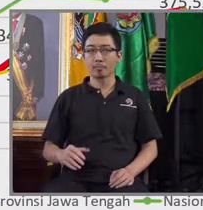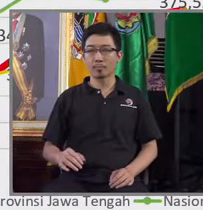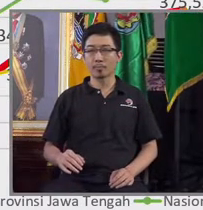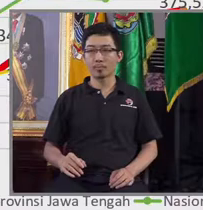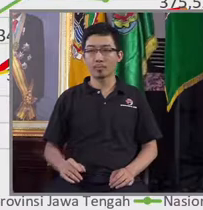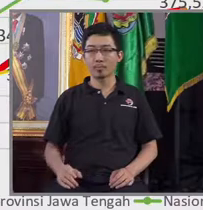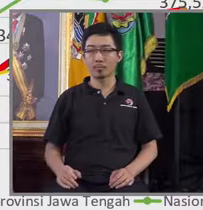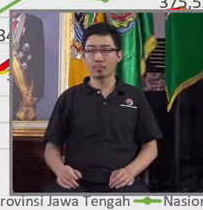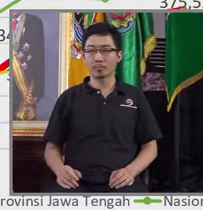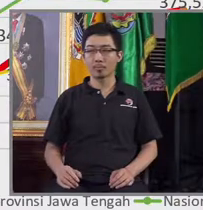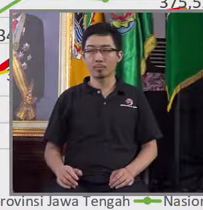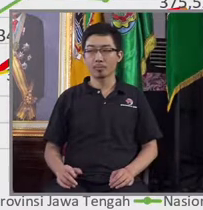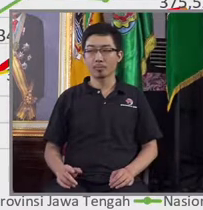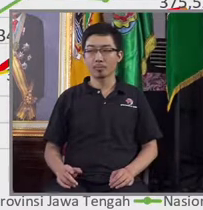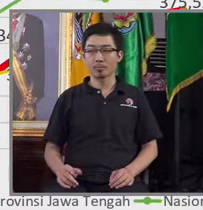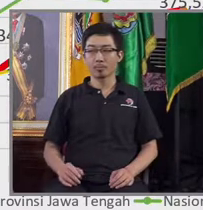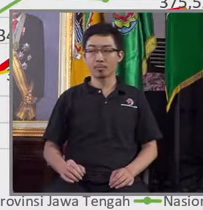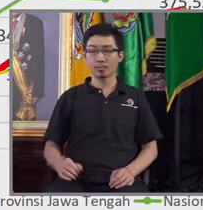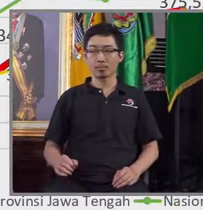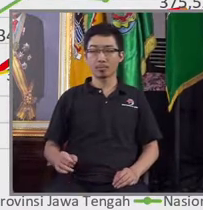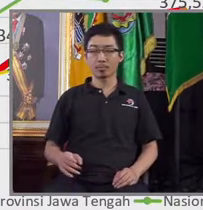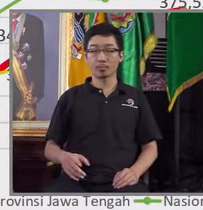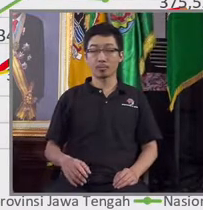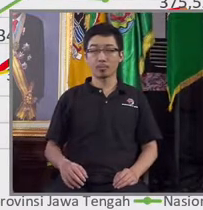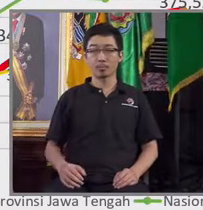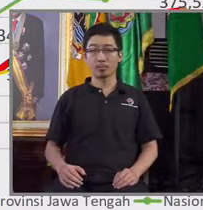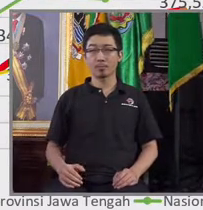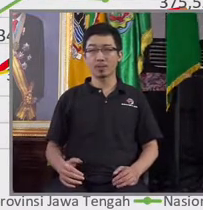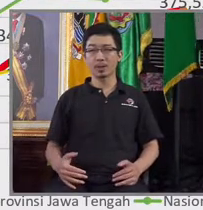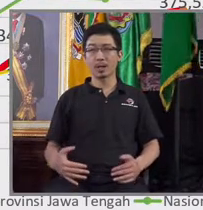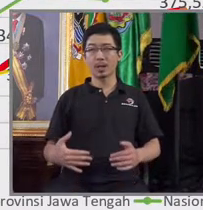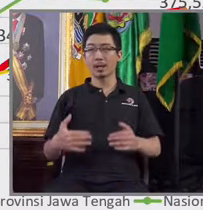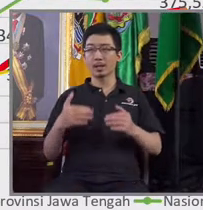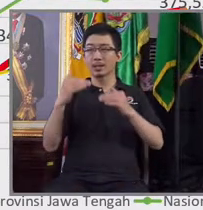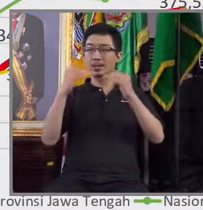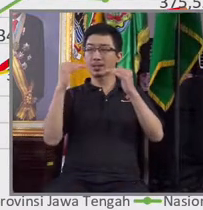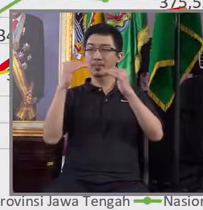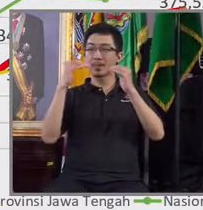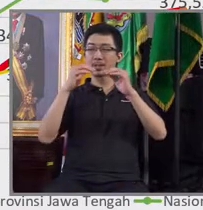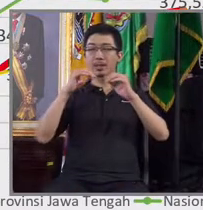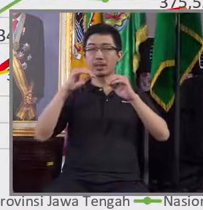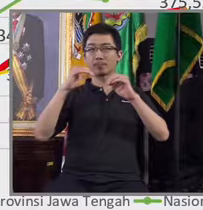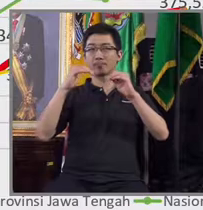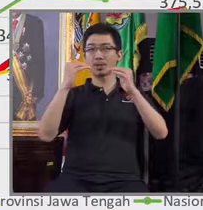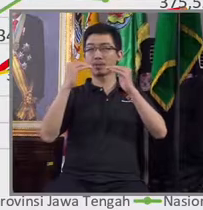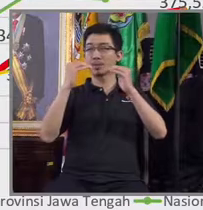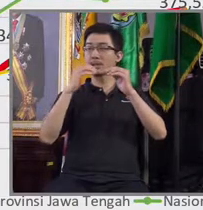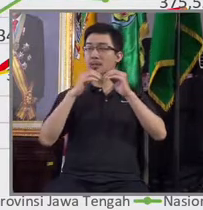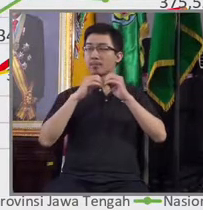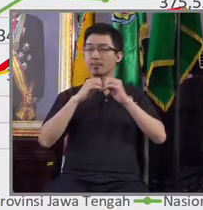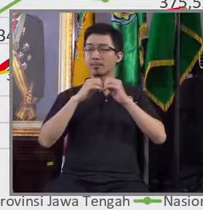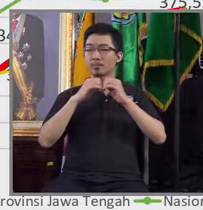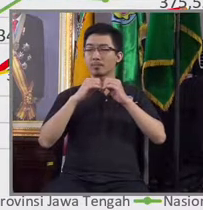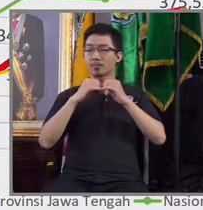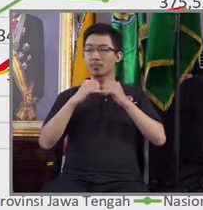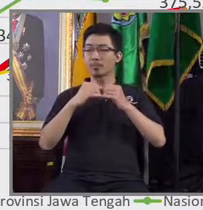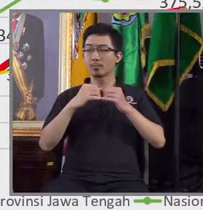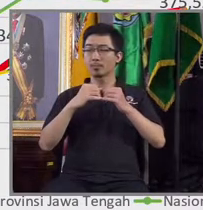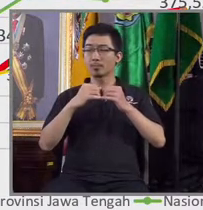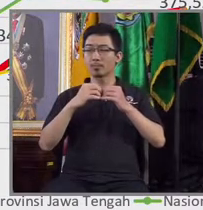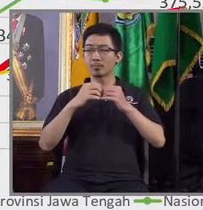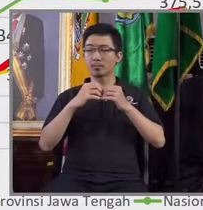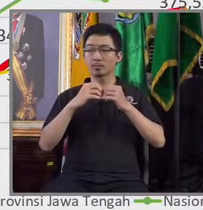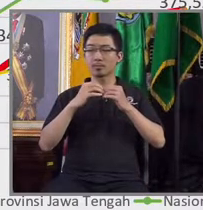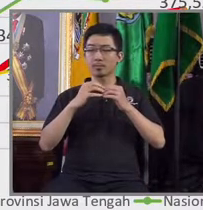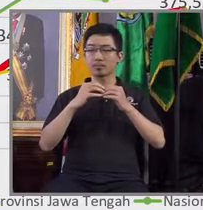161121 jiwa garis kemiskinan yaitu sebesar nah 375000